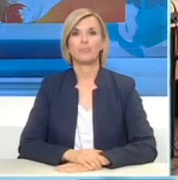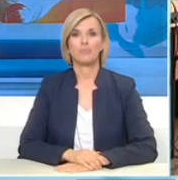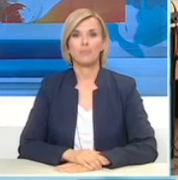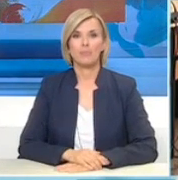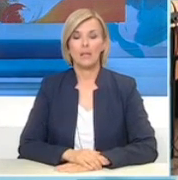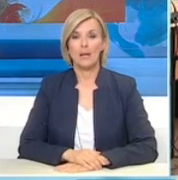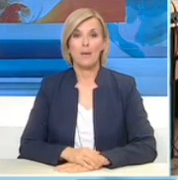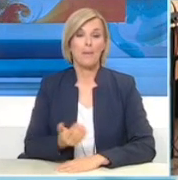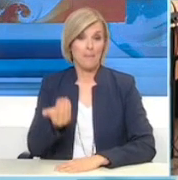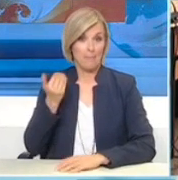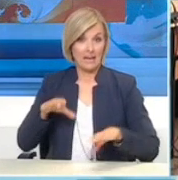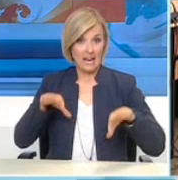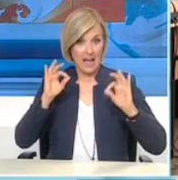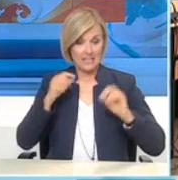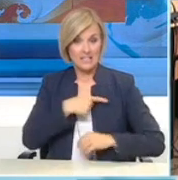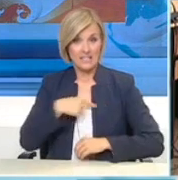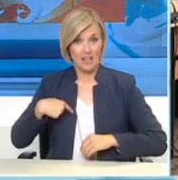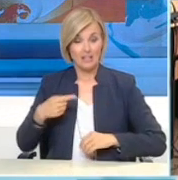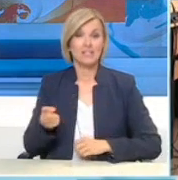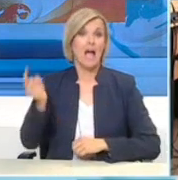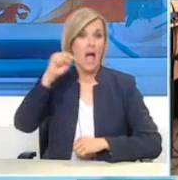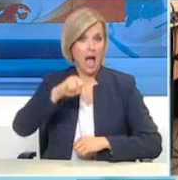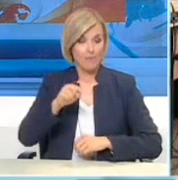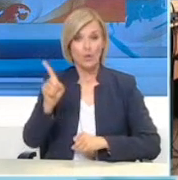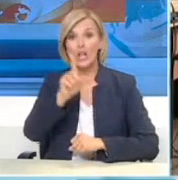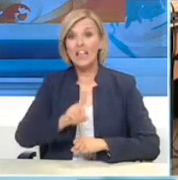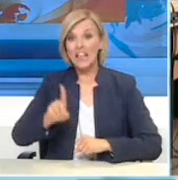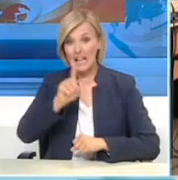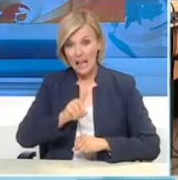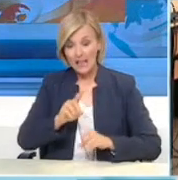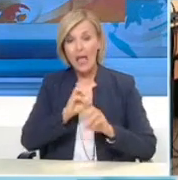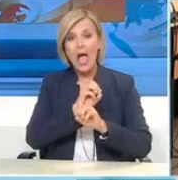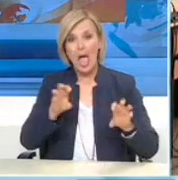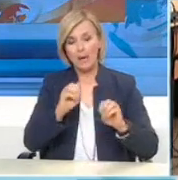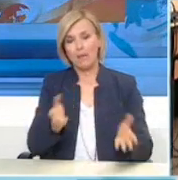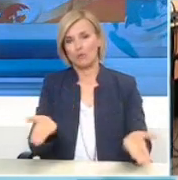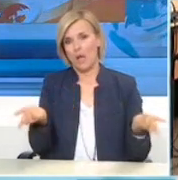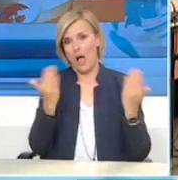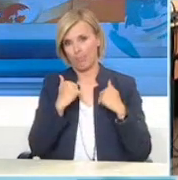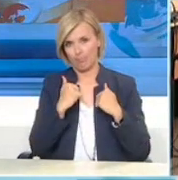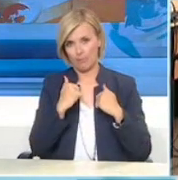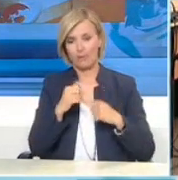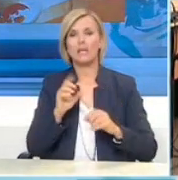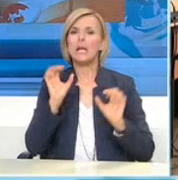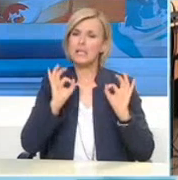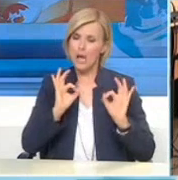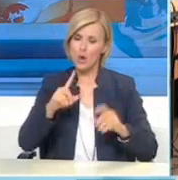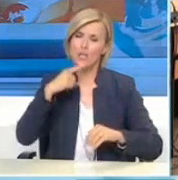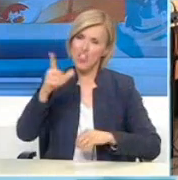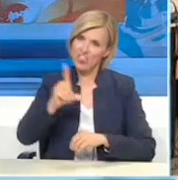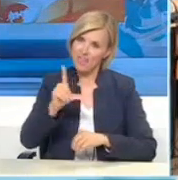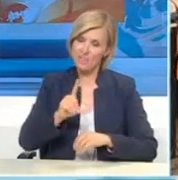το λόγο στον κύριο Τσιόδρα, να σας ενημερώσουμε ότι αύριο Κυριακή του Θωμά δεν θα πραγματοποιηθεί η ενημέρωση και θα συνεχιστεί κανονικά τη